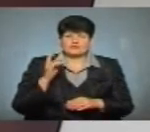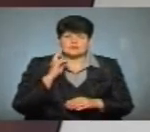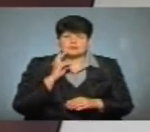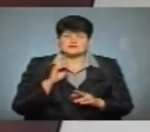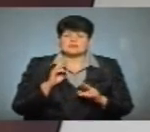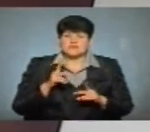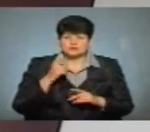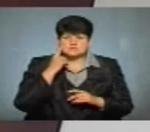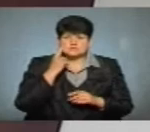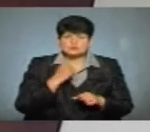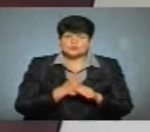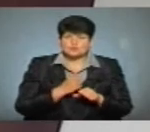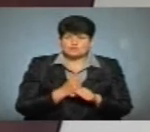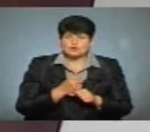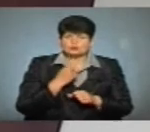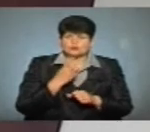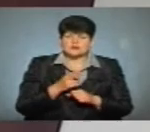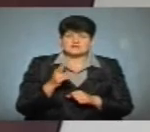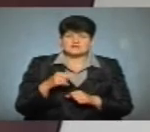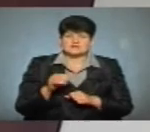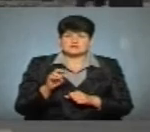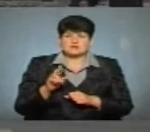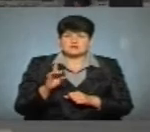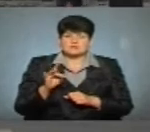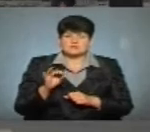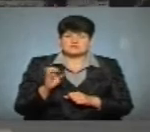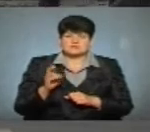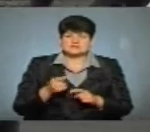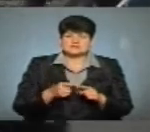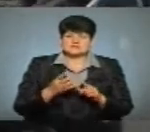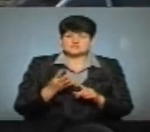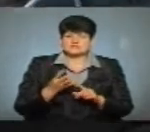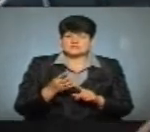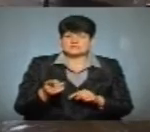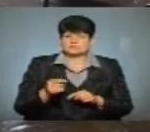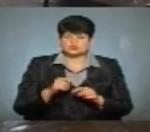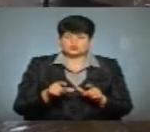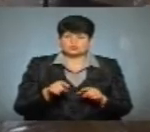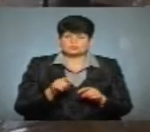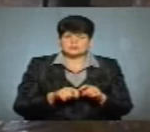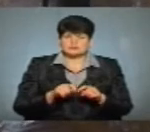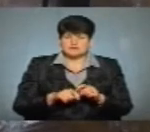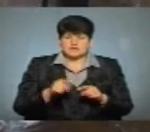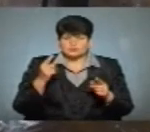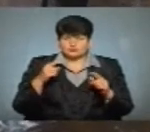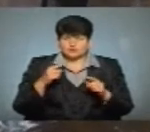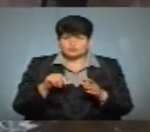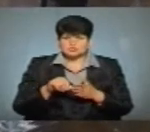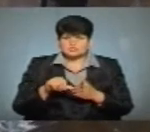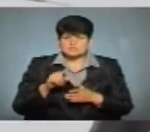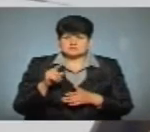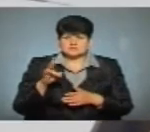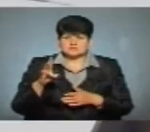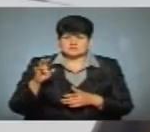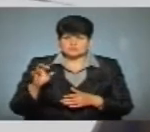Як оцінюють роботи, бачила Діана Ярошенко. Це четверта тернопільська школа. Тут перевіряють твори учасників зовнішнього